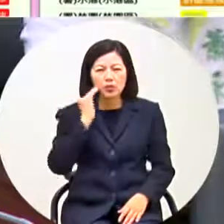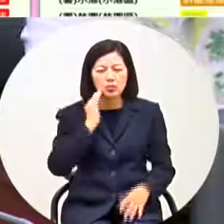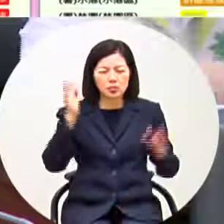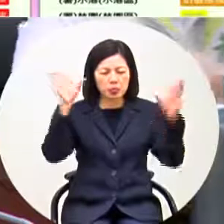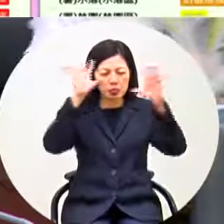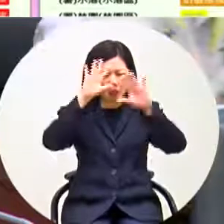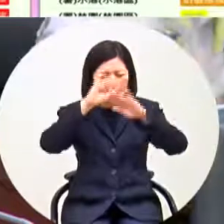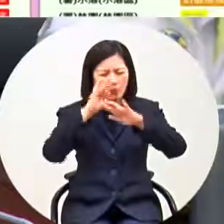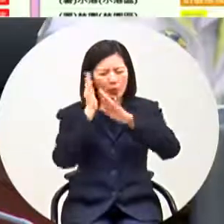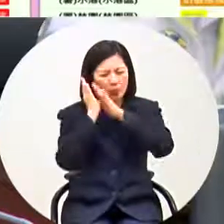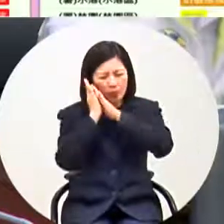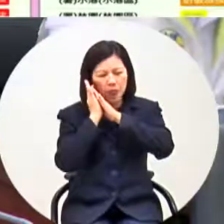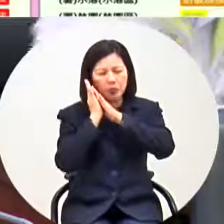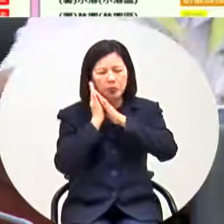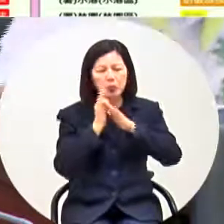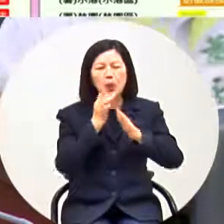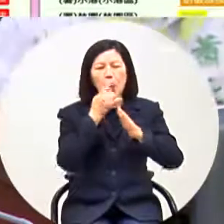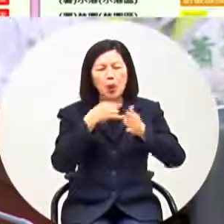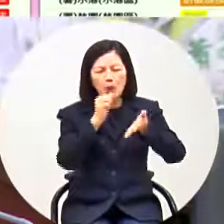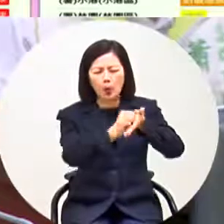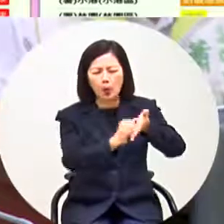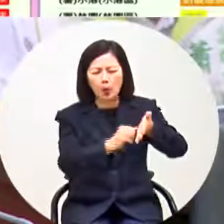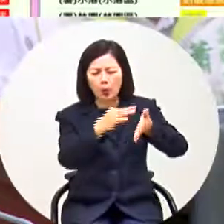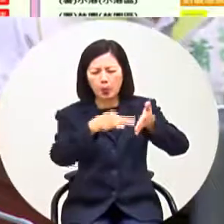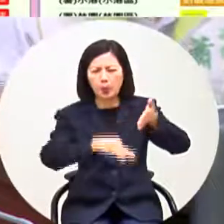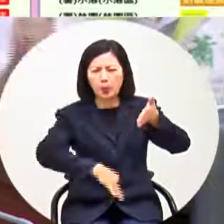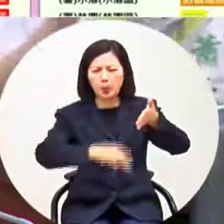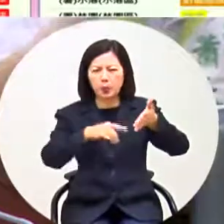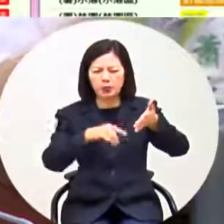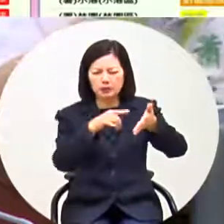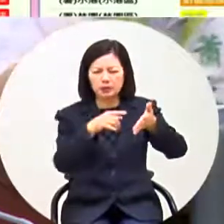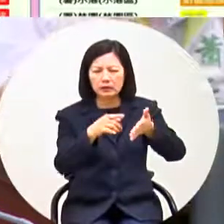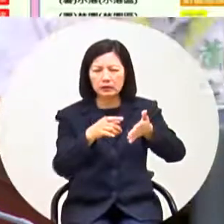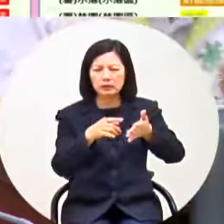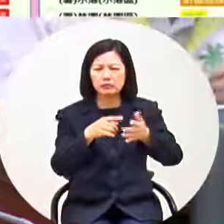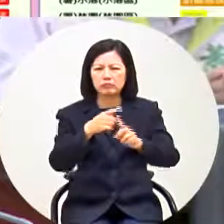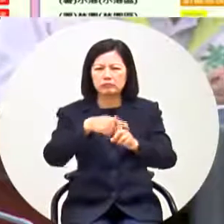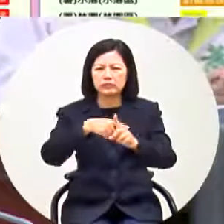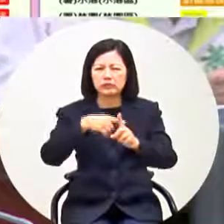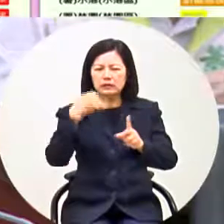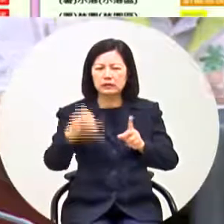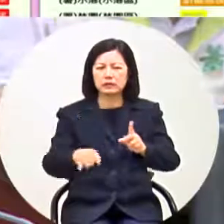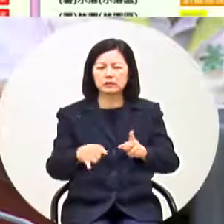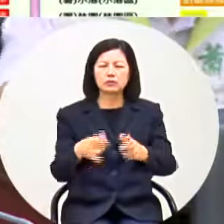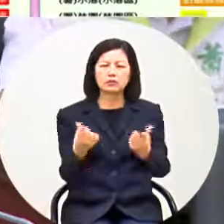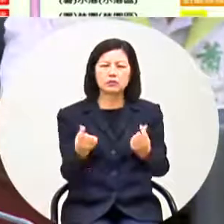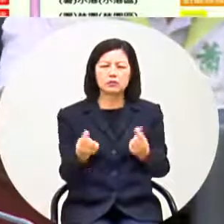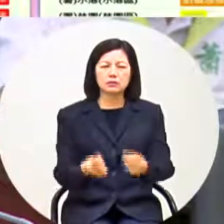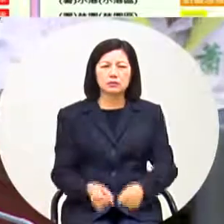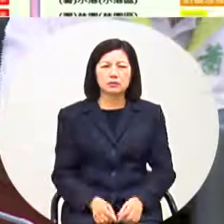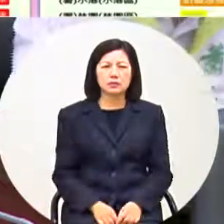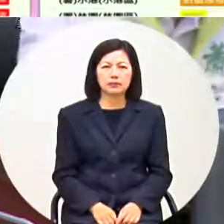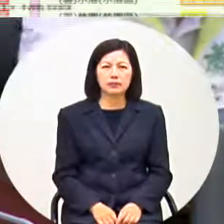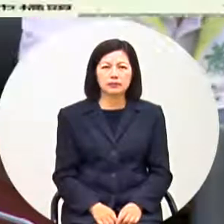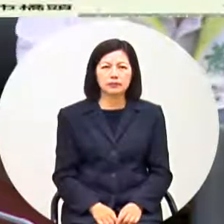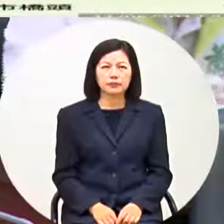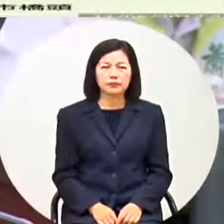是空污非常严重，还是那么红爆了。你看，